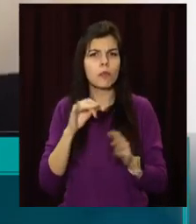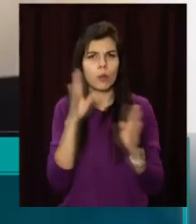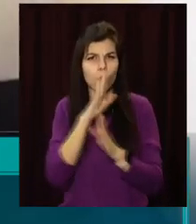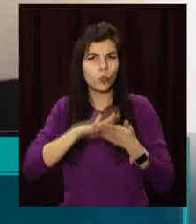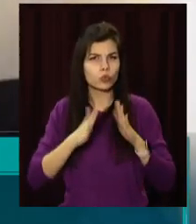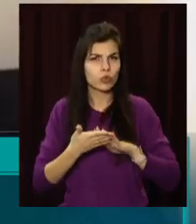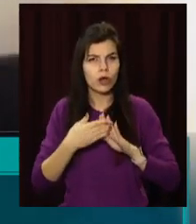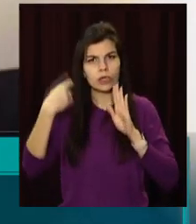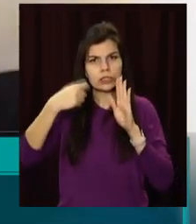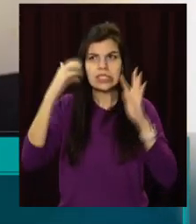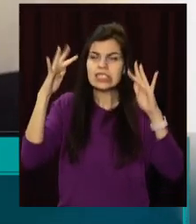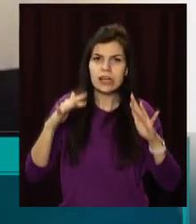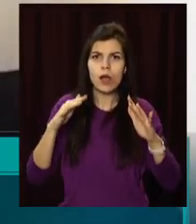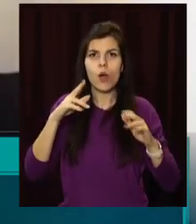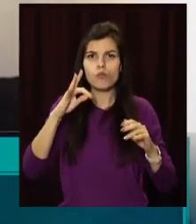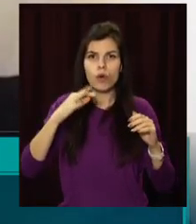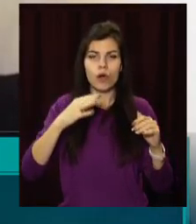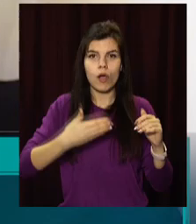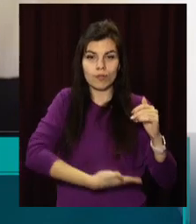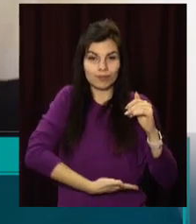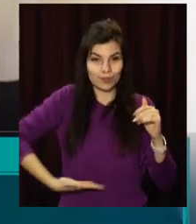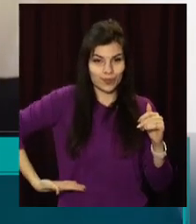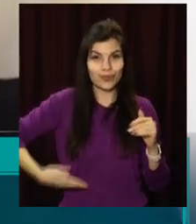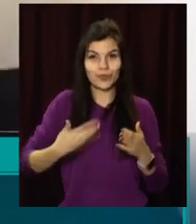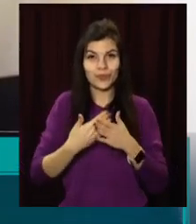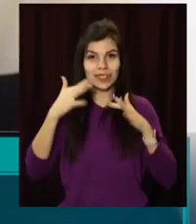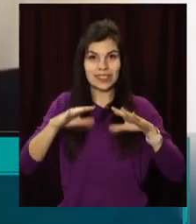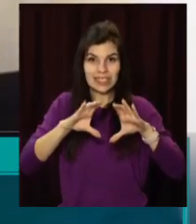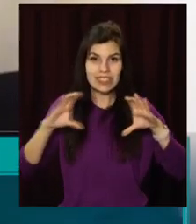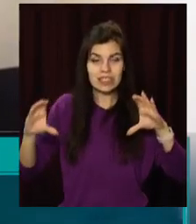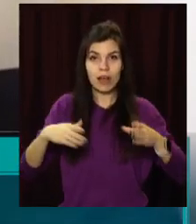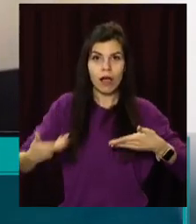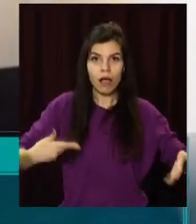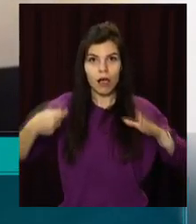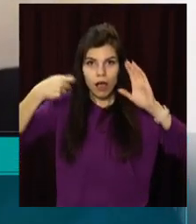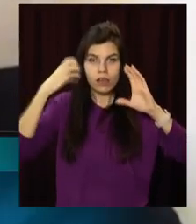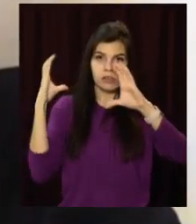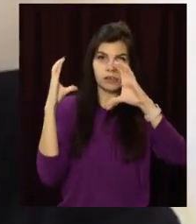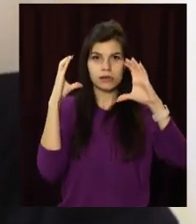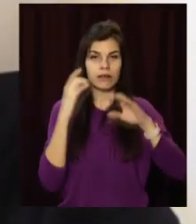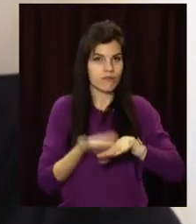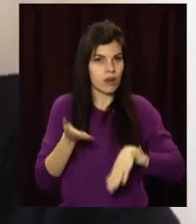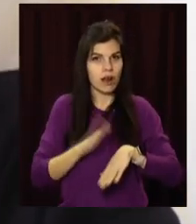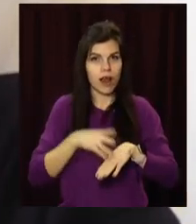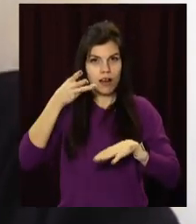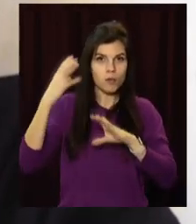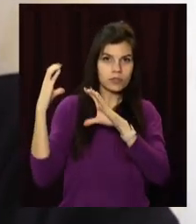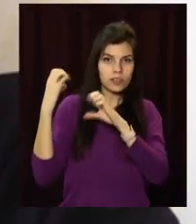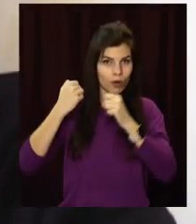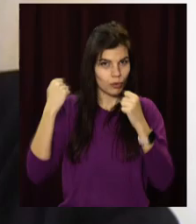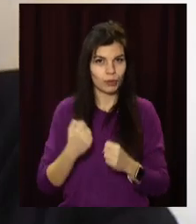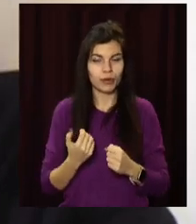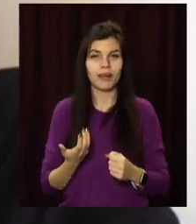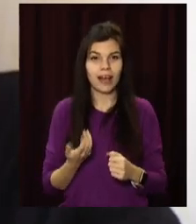криється небезпека. Потрібні краєвиди автори стрічки знайшли неподалік курорту Гудаурі. Это очень сложно, вот эти